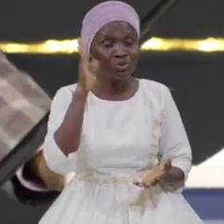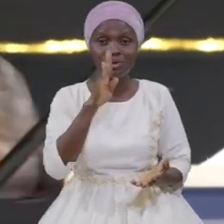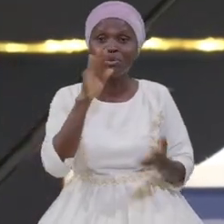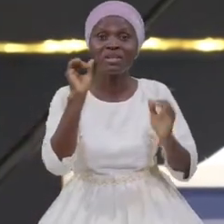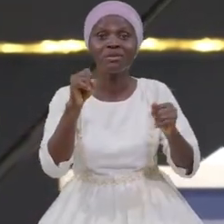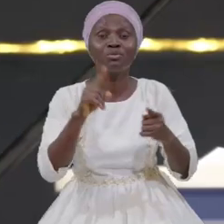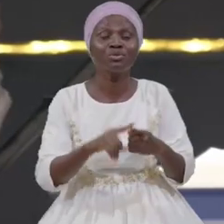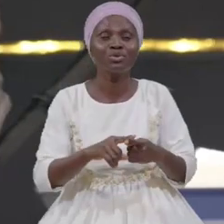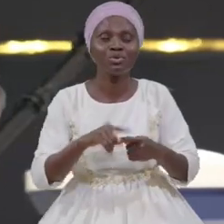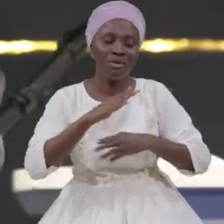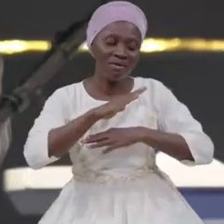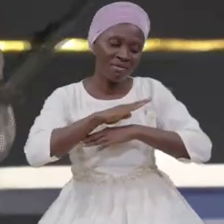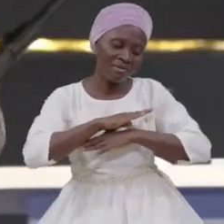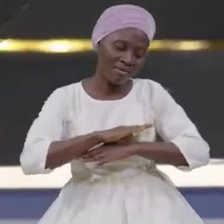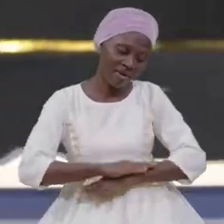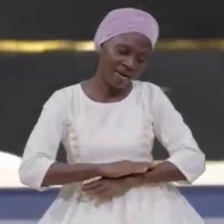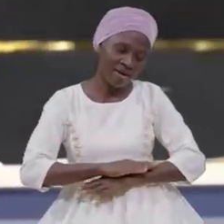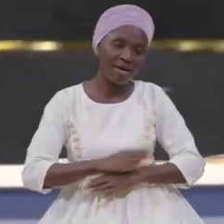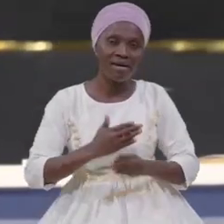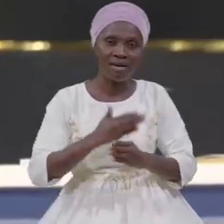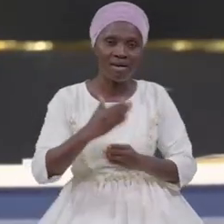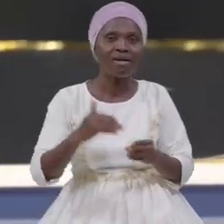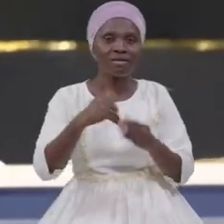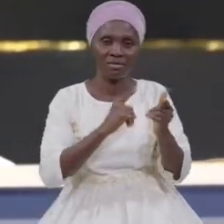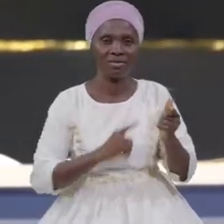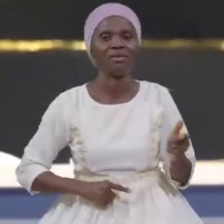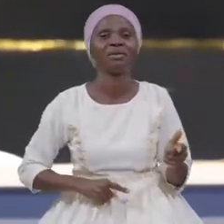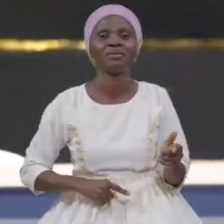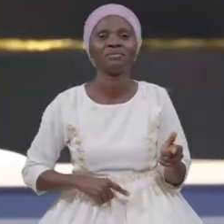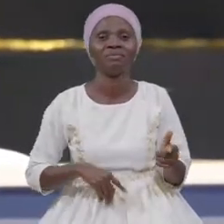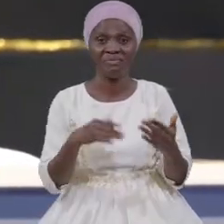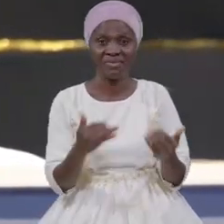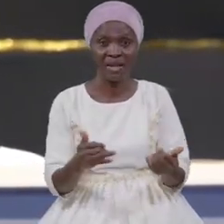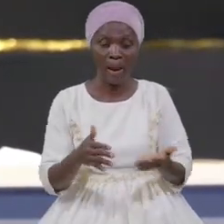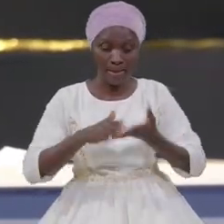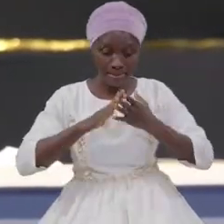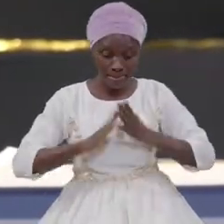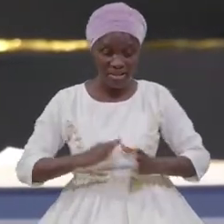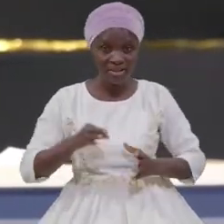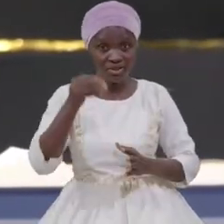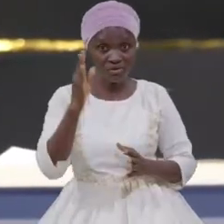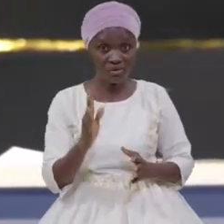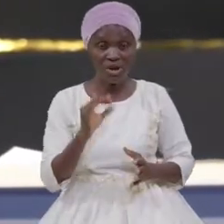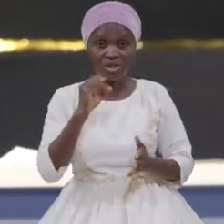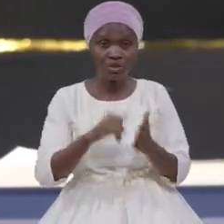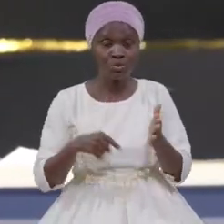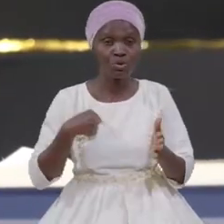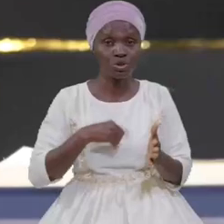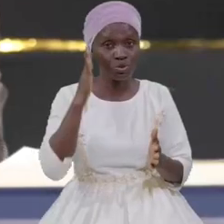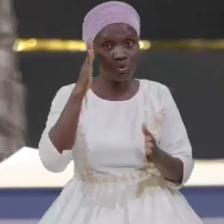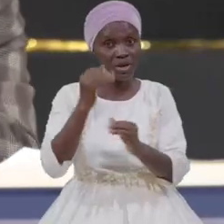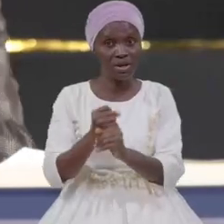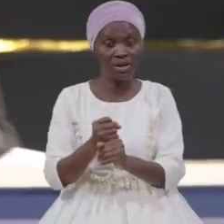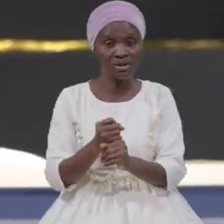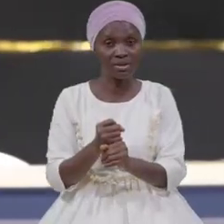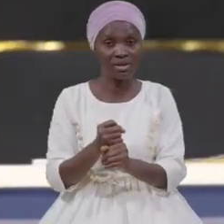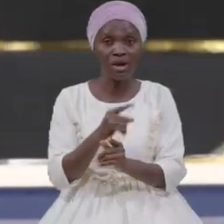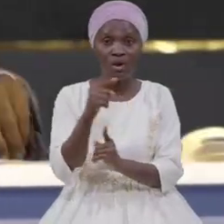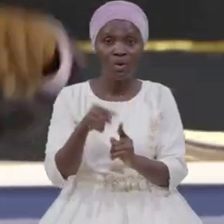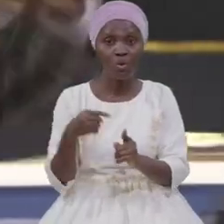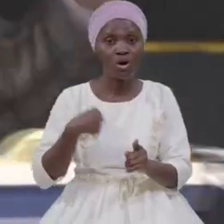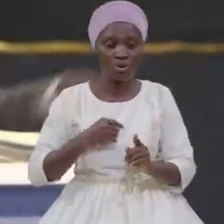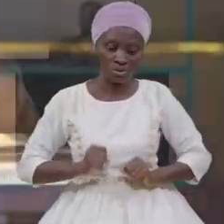Tu t'appuies totalement sur le Seigneur. La paix de Dieu, c'est ce que nous obtenons lorsque nous donnons notre vie à